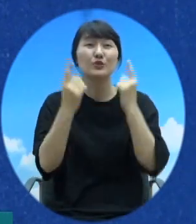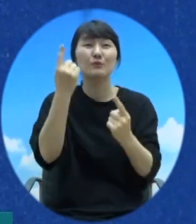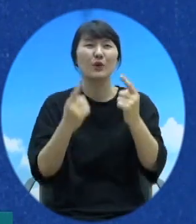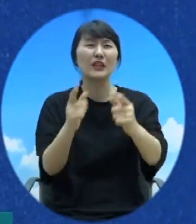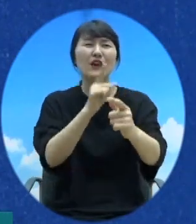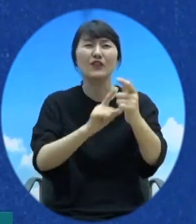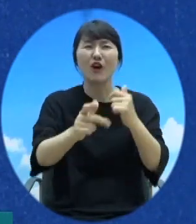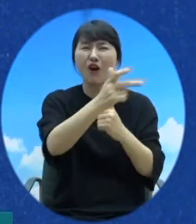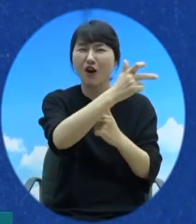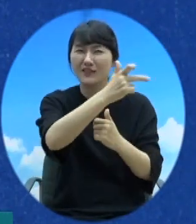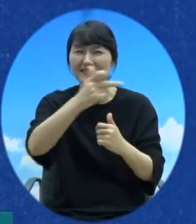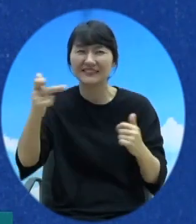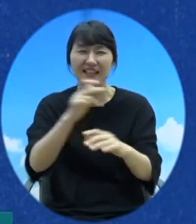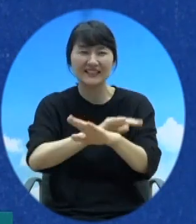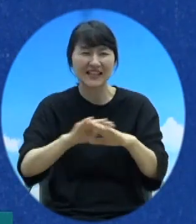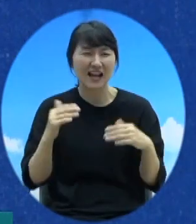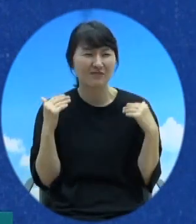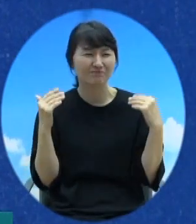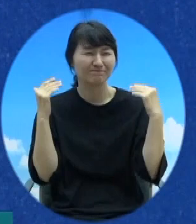풀보다 더 크게 자라서